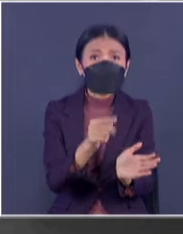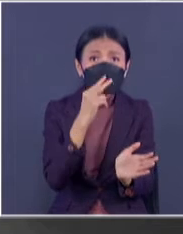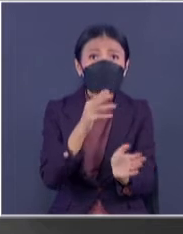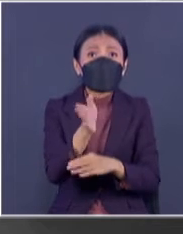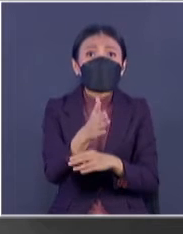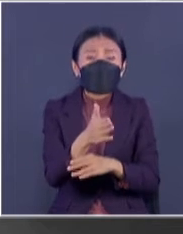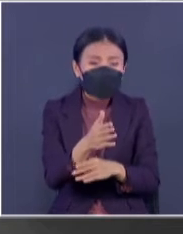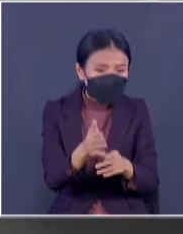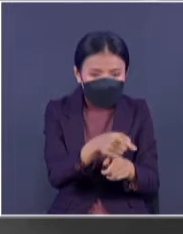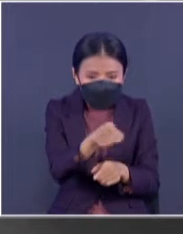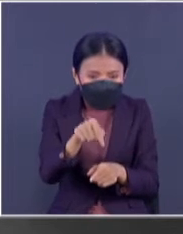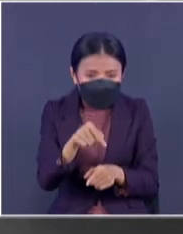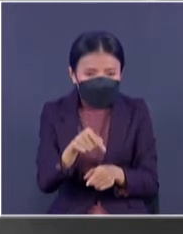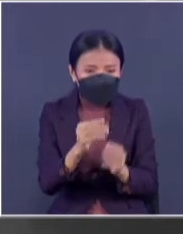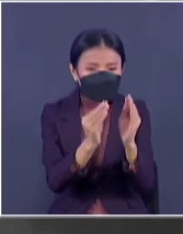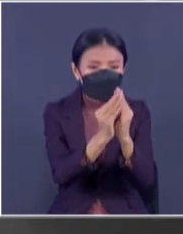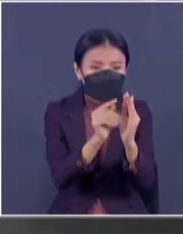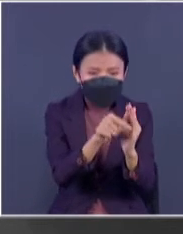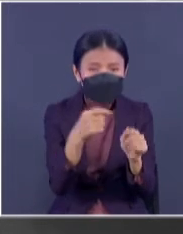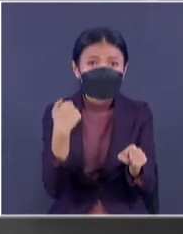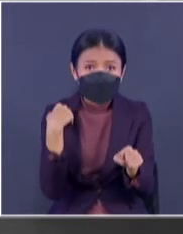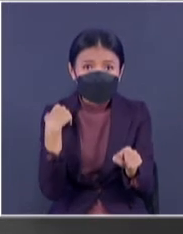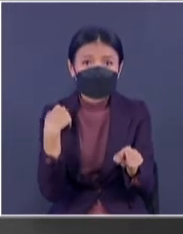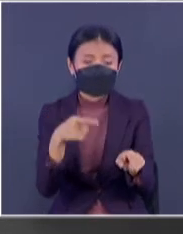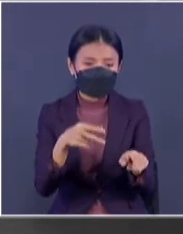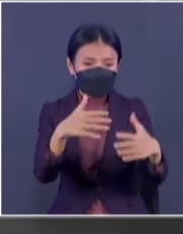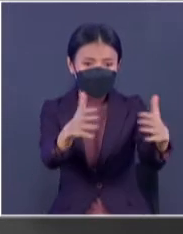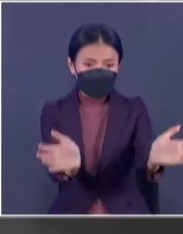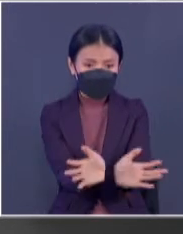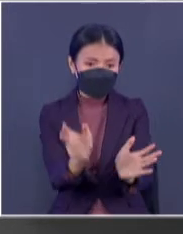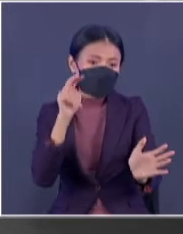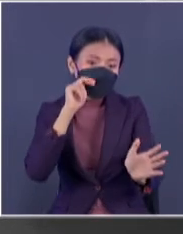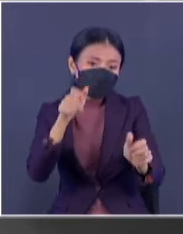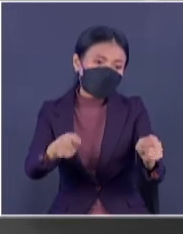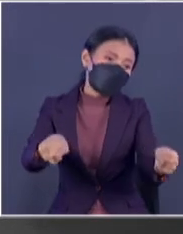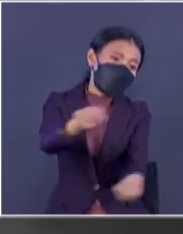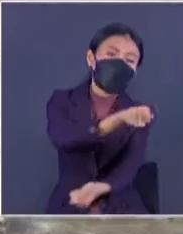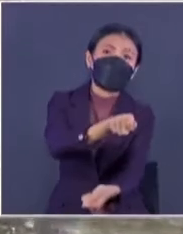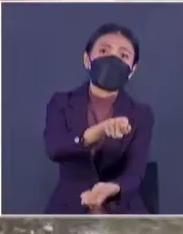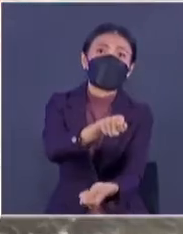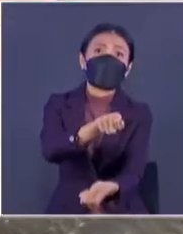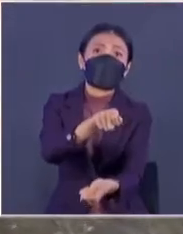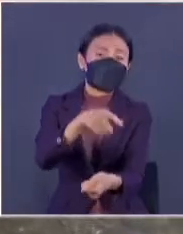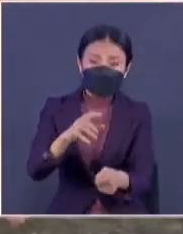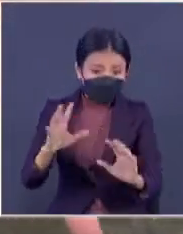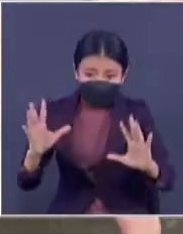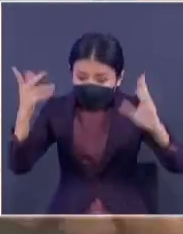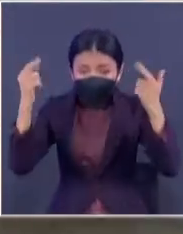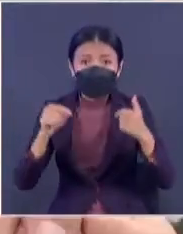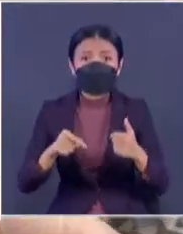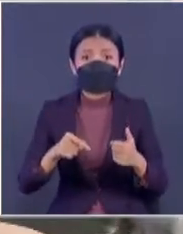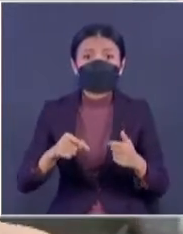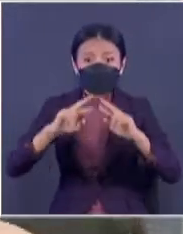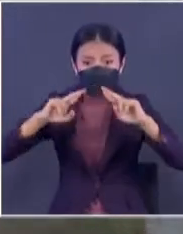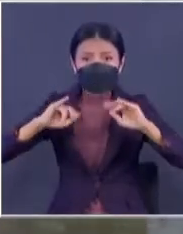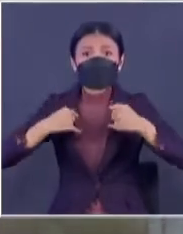างนกยุงอยู่จำนวนมากแล้วก็ต้นบัวที่เลี้ยงไว้ถูกเททิ้งหมดเลยค่ะโดยไร้วี่แววของอ่างเจ้าของร้านก็บอกด้วยนะคะว่า